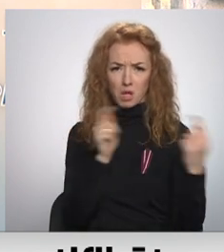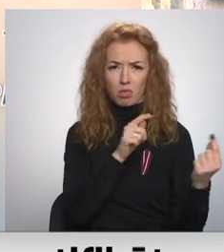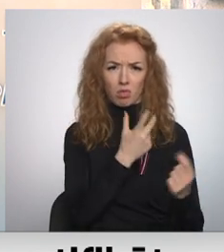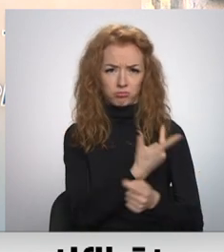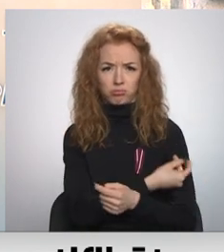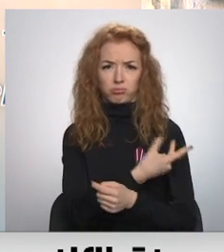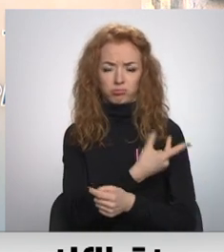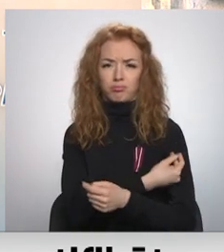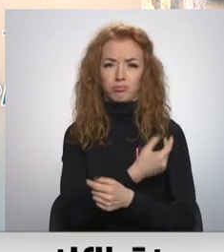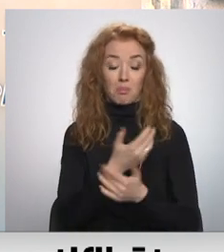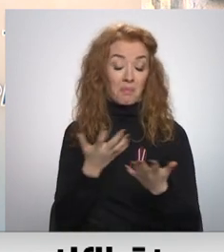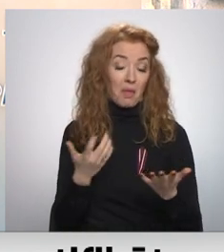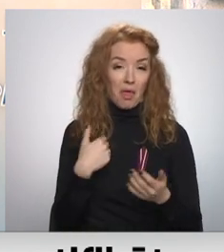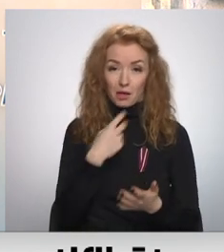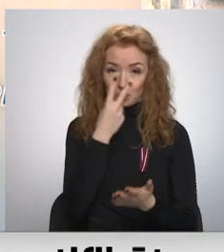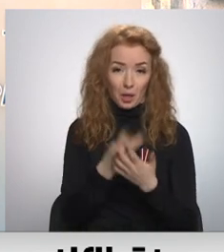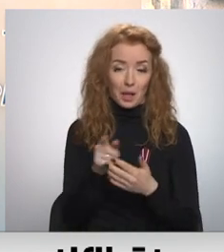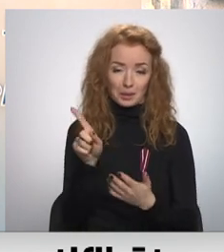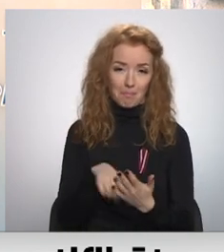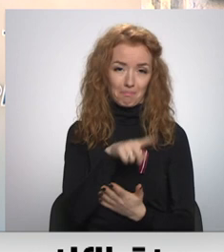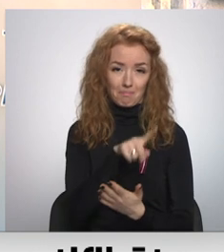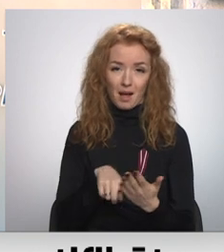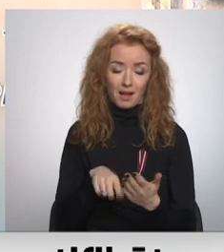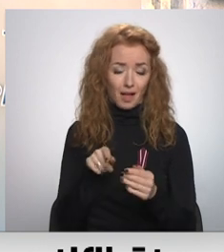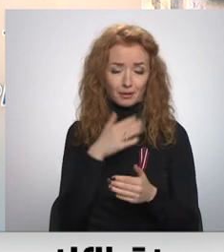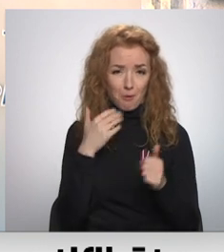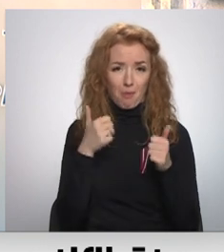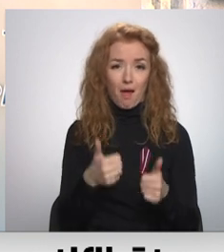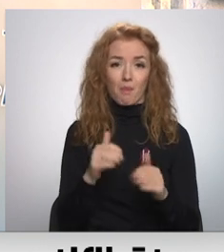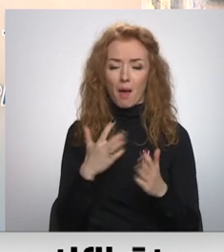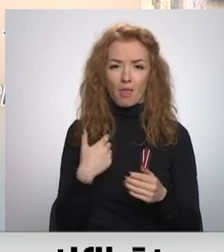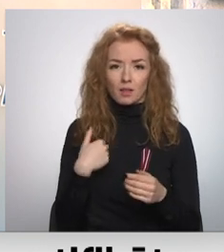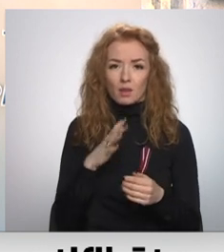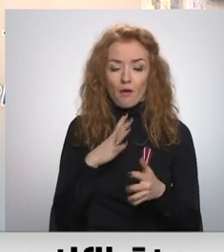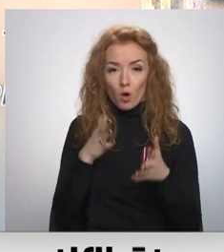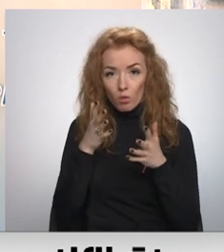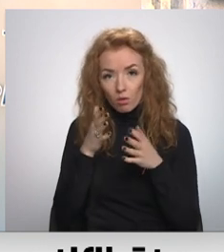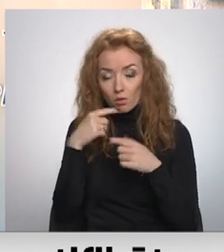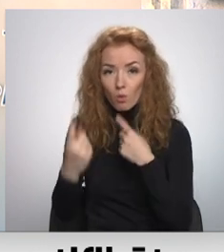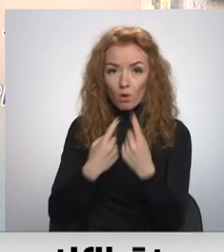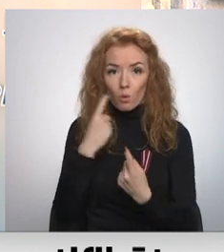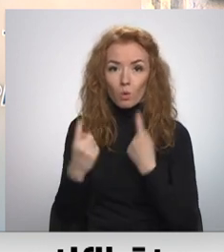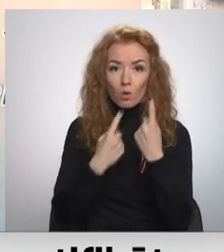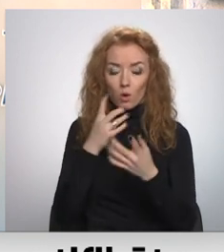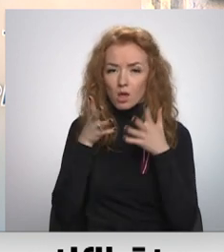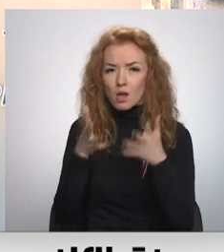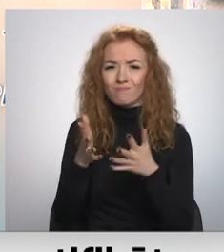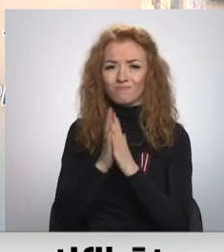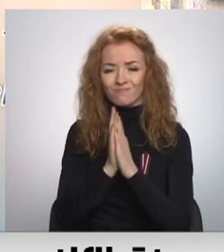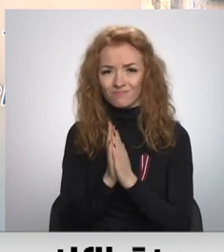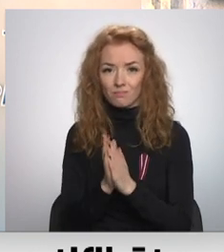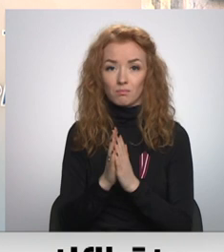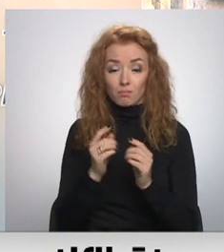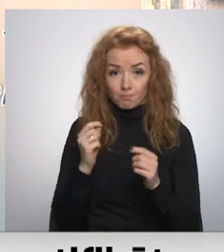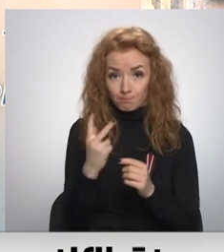jā, ka nevajag, nu es uzskatu, tas nav. Nav labi, bet es nevaru iespaidoties ar viņu, es runāju šo cilvēku vairāk reizes, kad, nu,